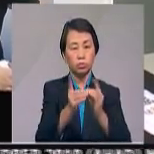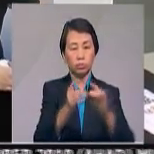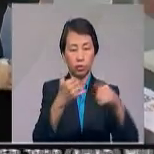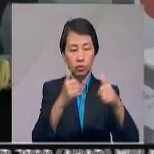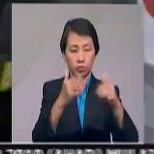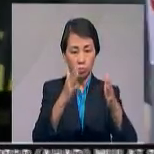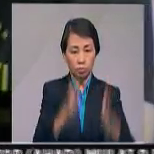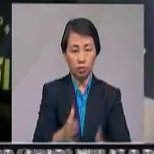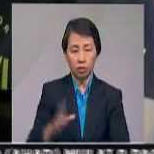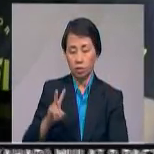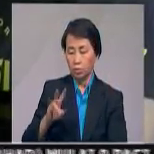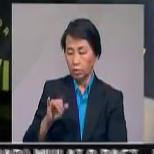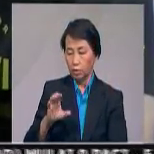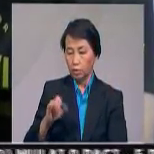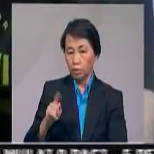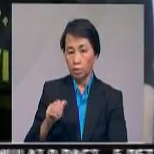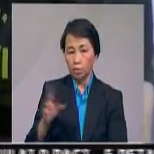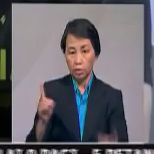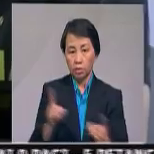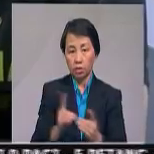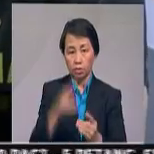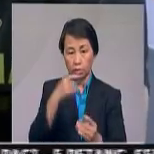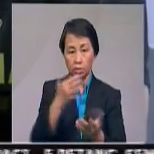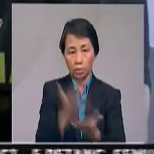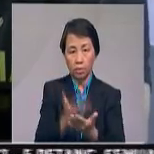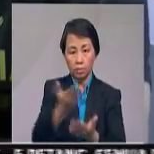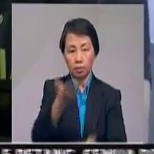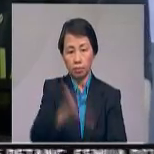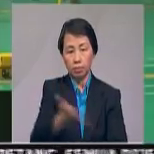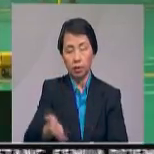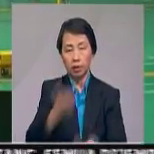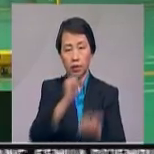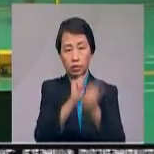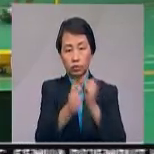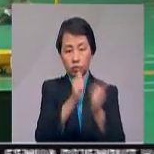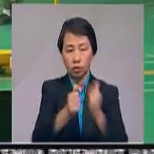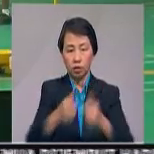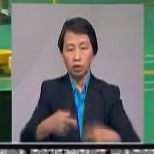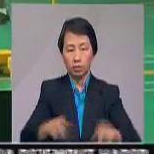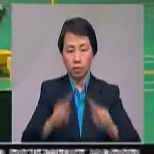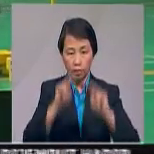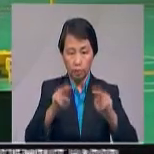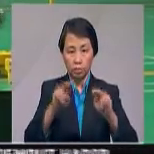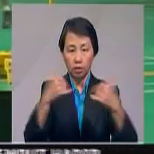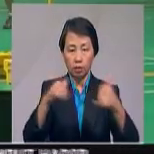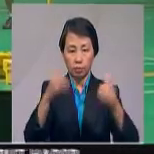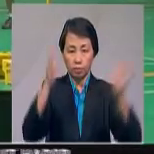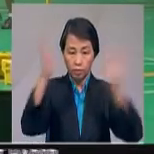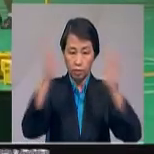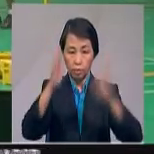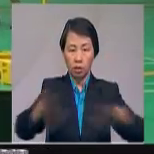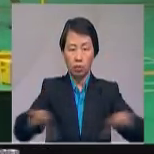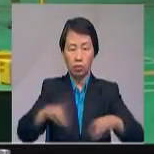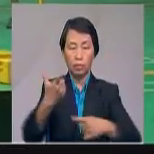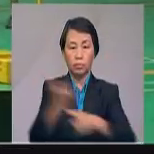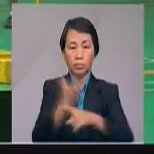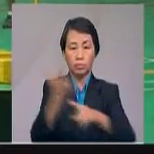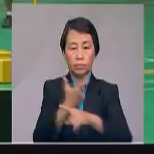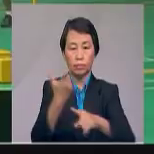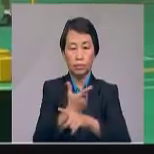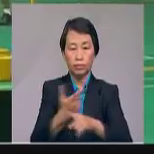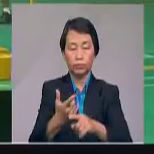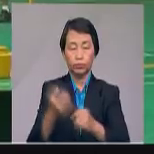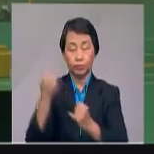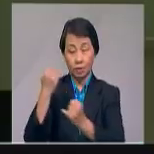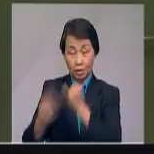Booth Victor juga dibuka bagi pengunjung yang ingin membeli belah barangan sukan dan peluang menyaksikan pemain kebangsaan menjalani latihan. Kemuncak